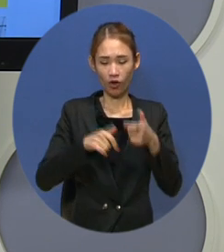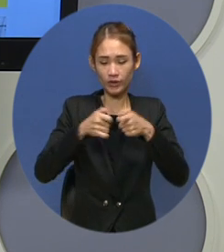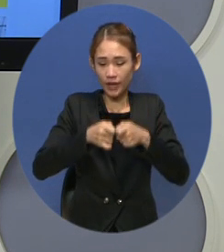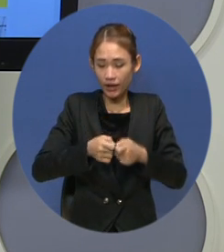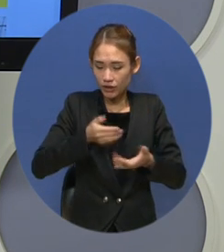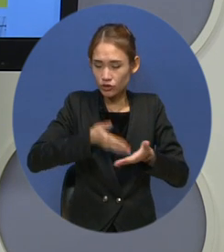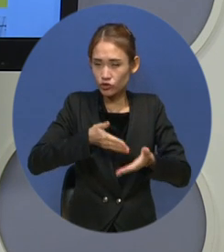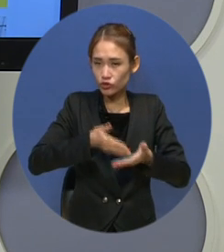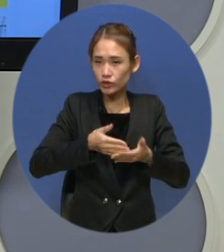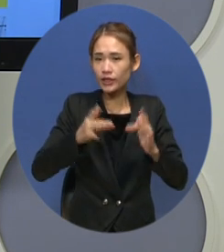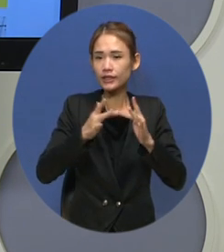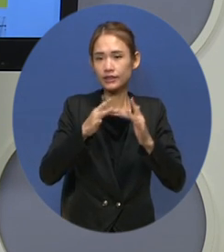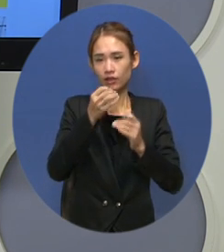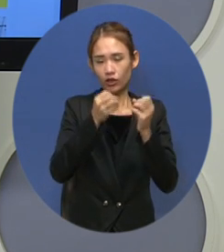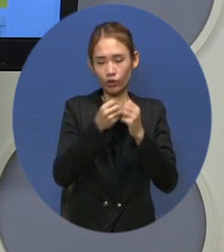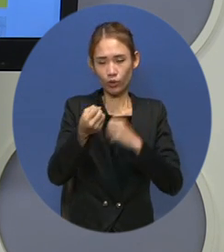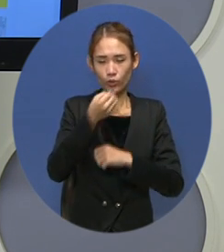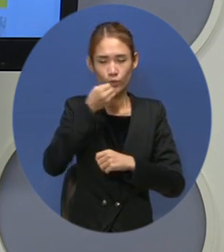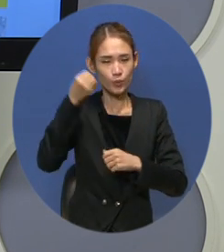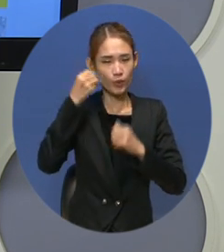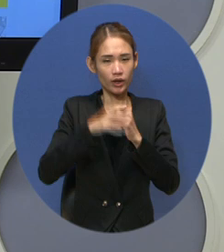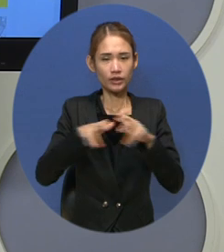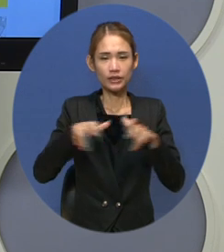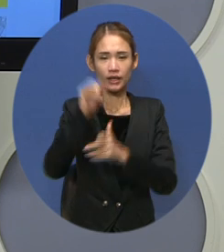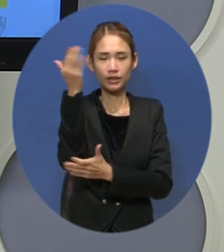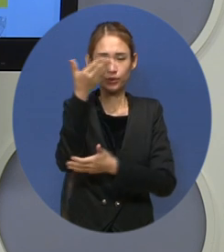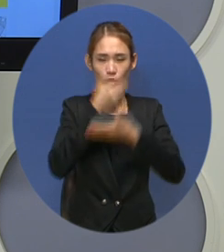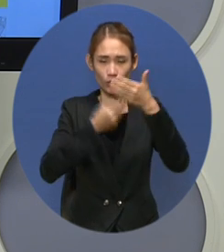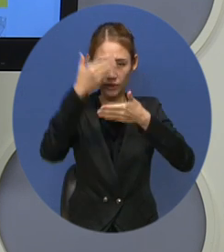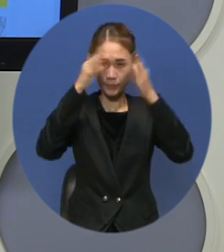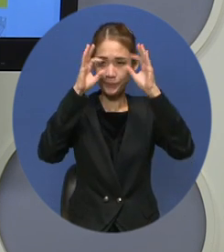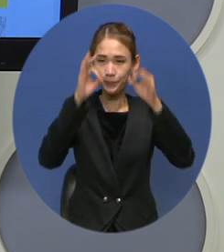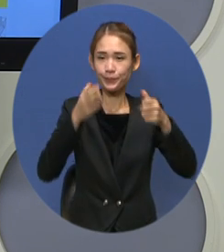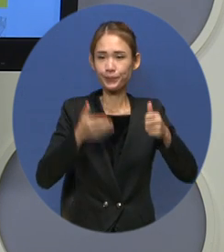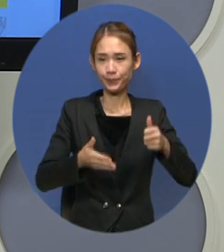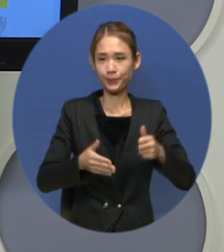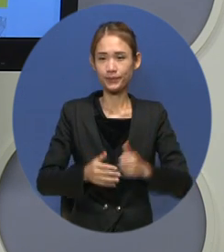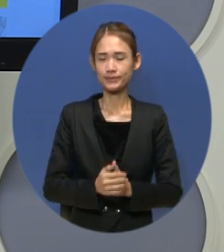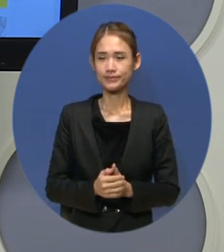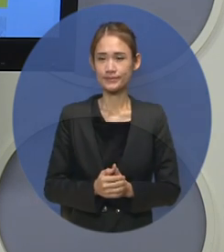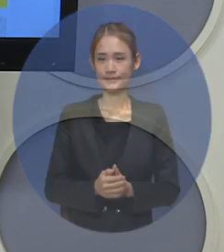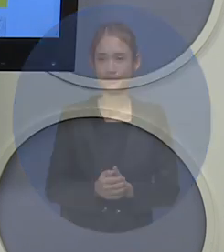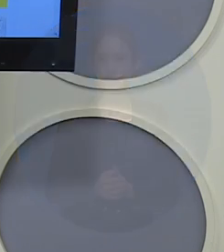사항은 외 편 우수 홈페이지와 장애인 신문 복지 tv 뉴스를 통해 확인할 수 있습니다